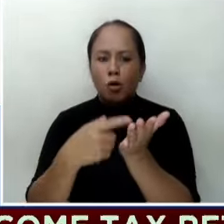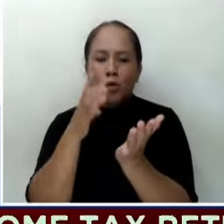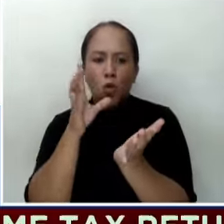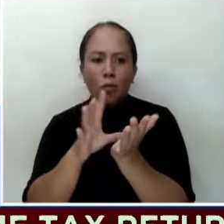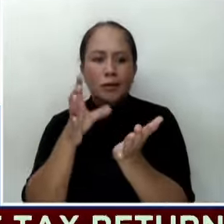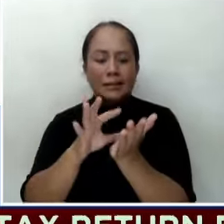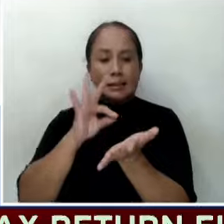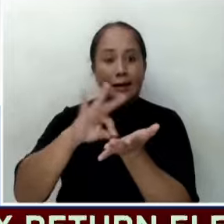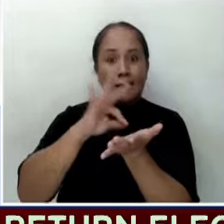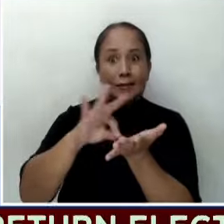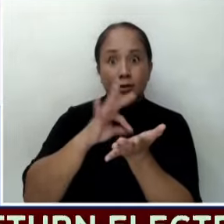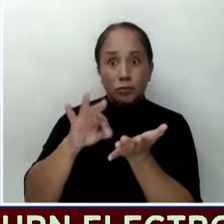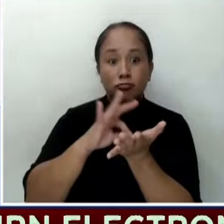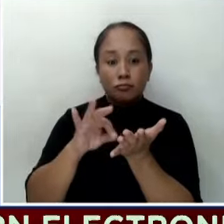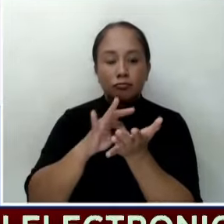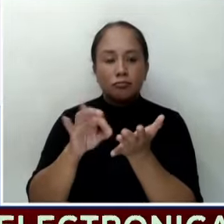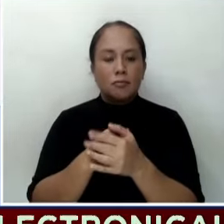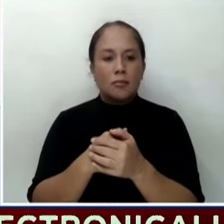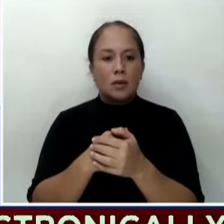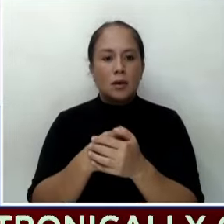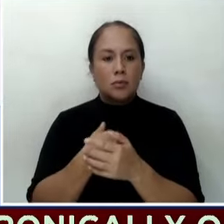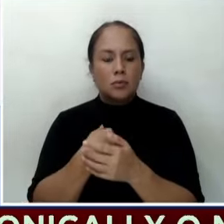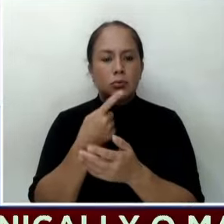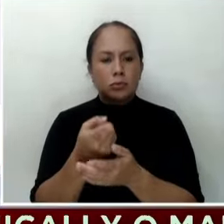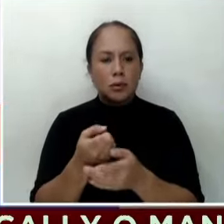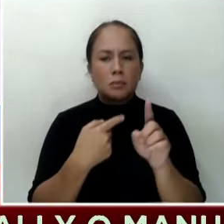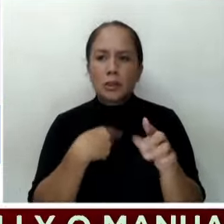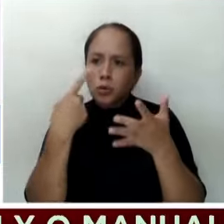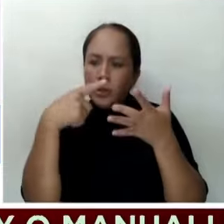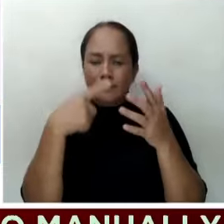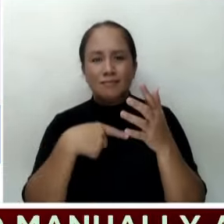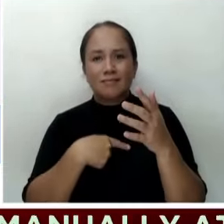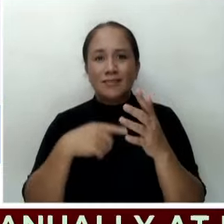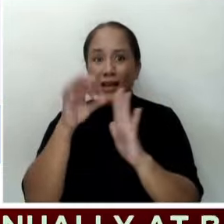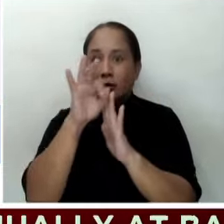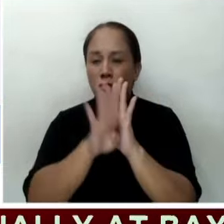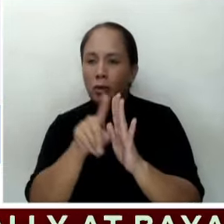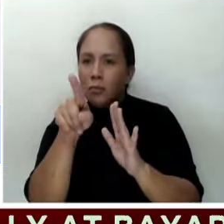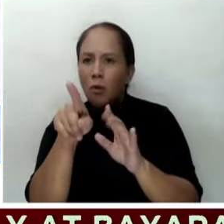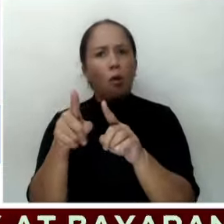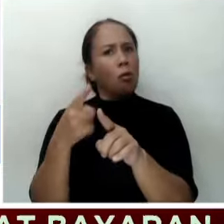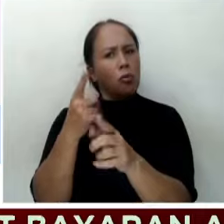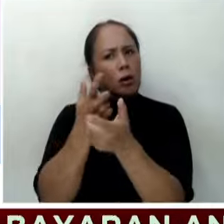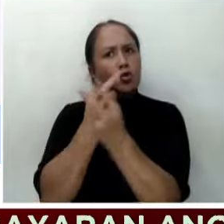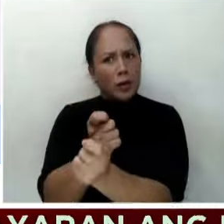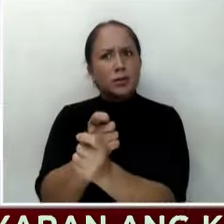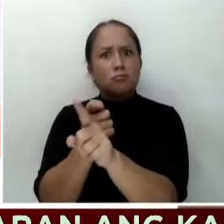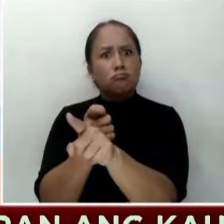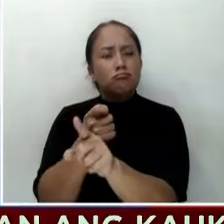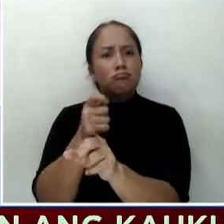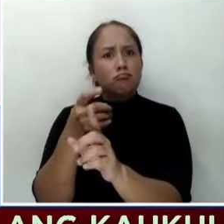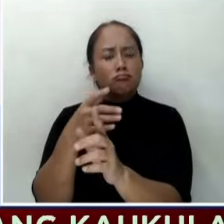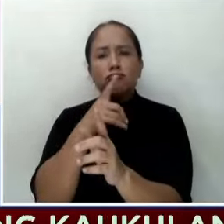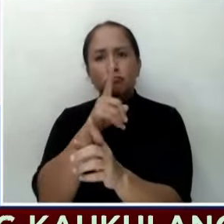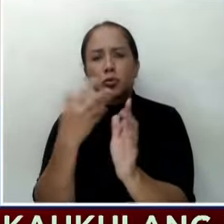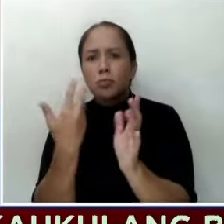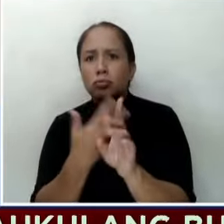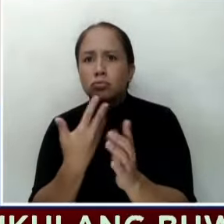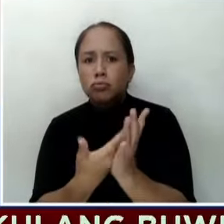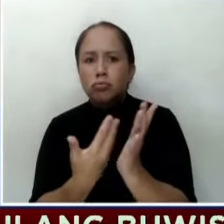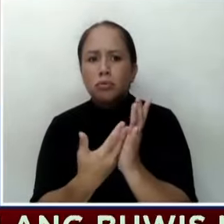ng reseller. Malaki nga po yung account. And parang trusted na po sila kung malaki yung account nila. So pay as you